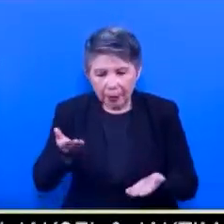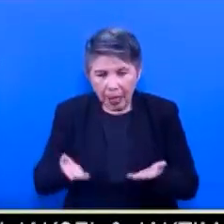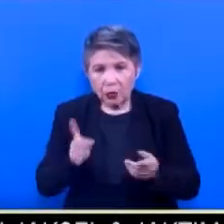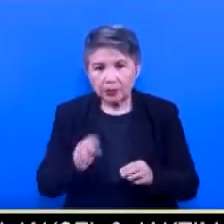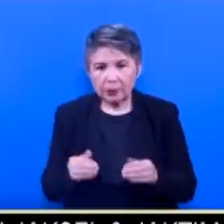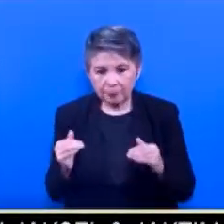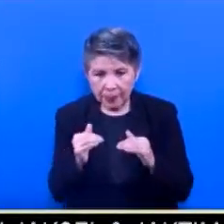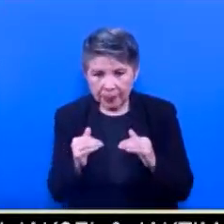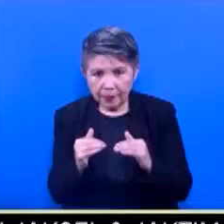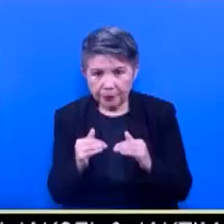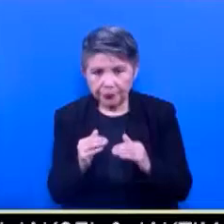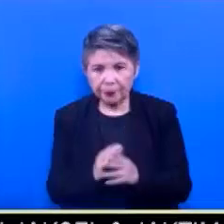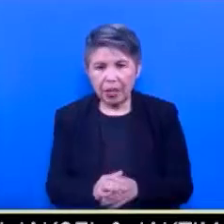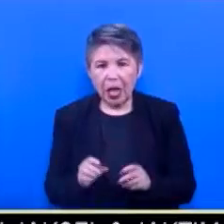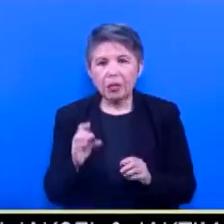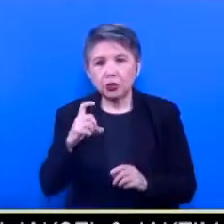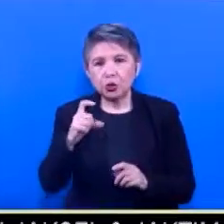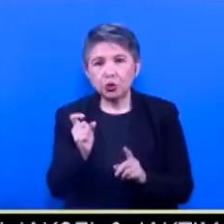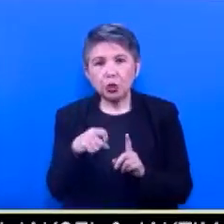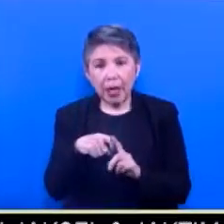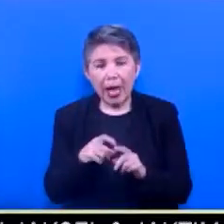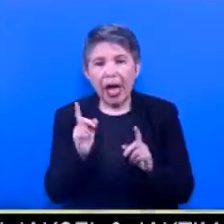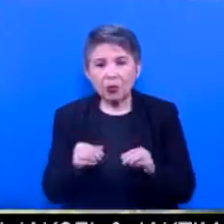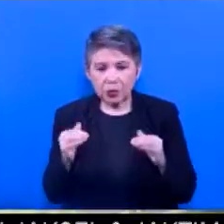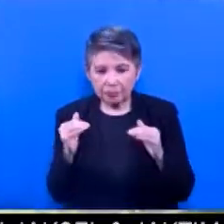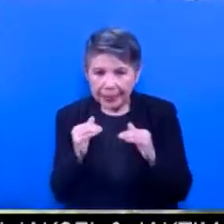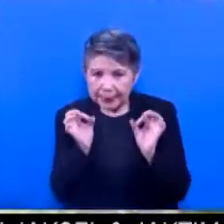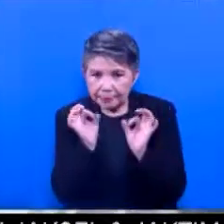karena yang berlebihan itu tidak baik.